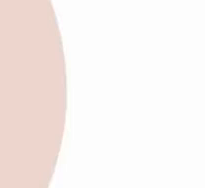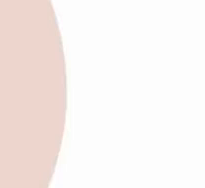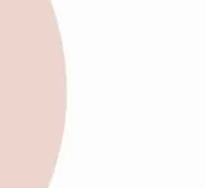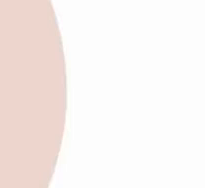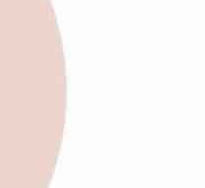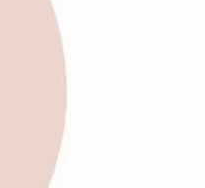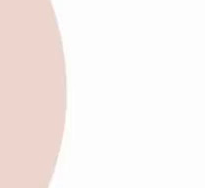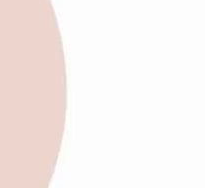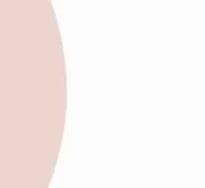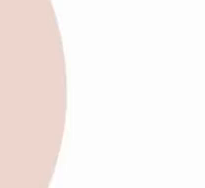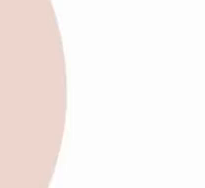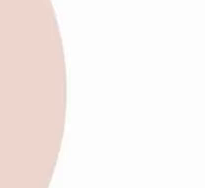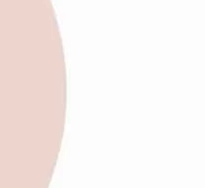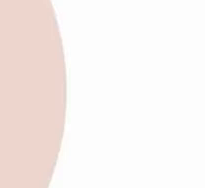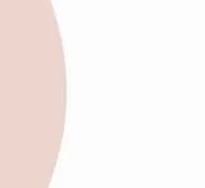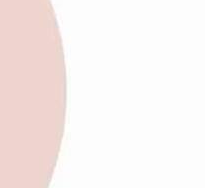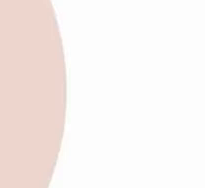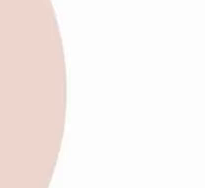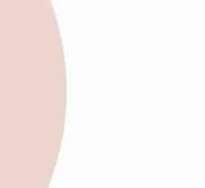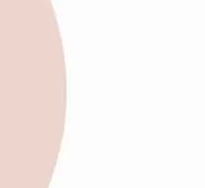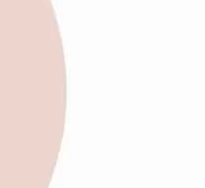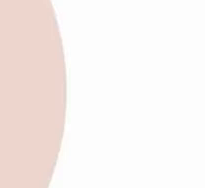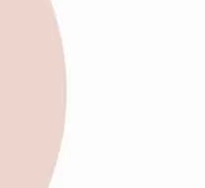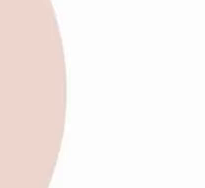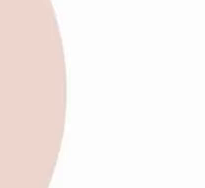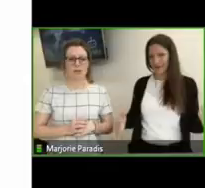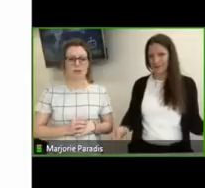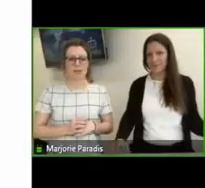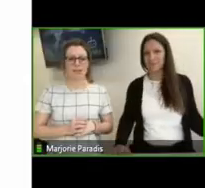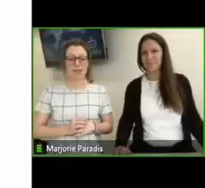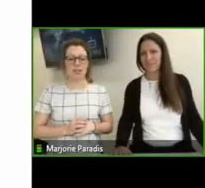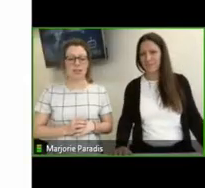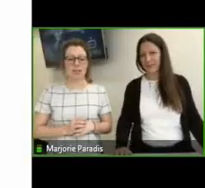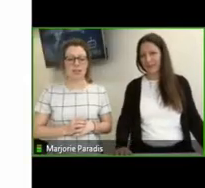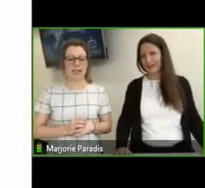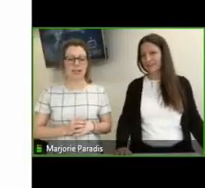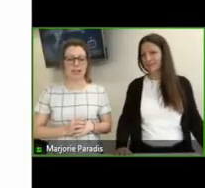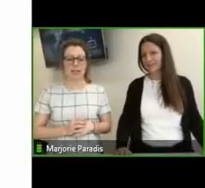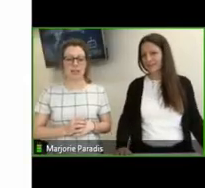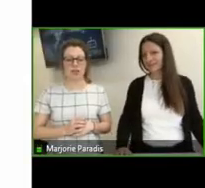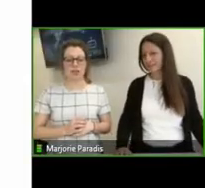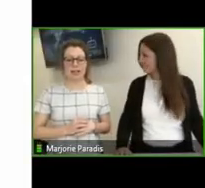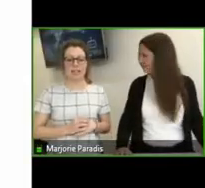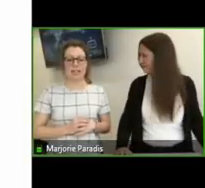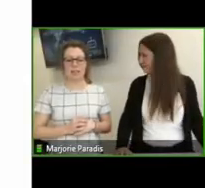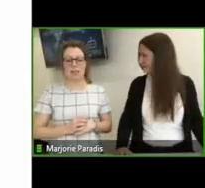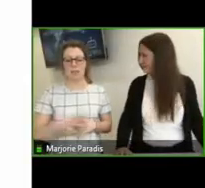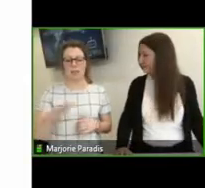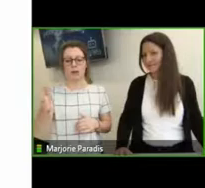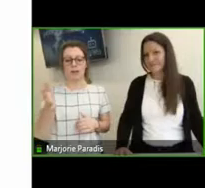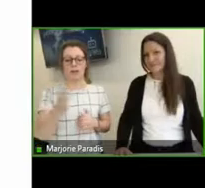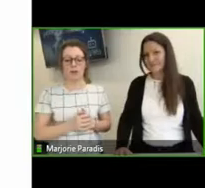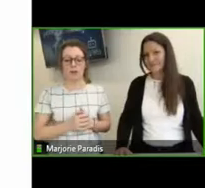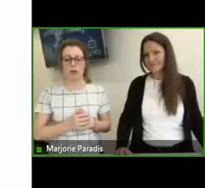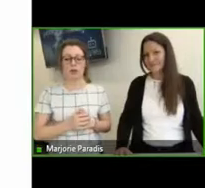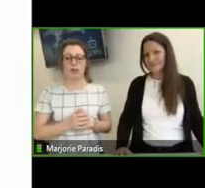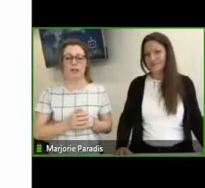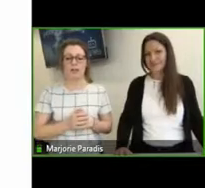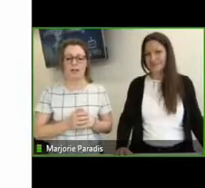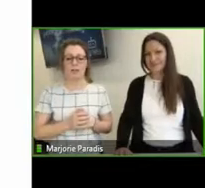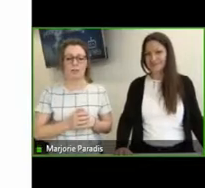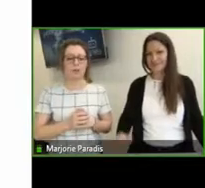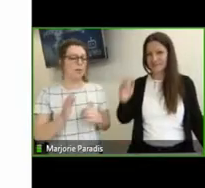d'erreurs, des faits, d'appréciation, d'empressement, ça arrive. C'est ça qu'il disait Patrick Lagacé dans un article, puis ben dans le fond, le